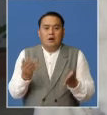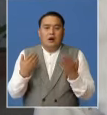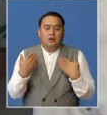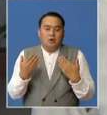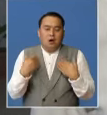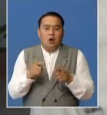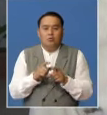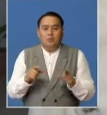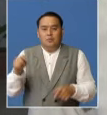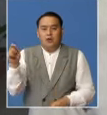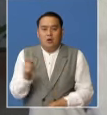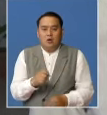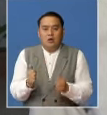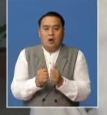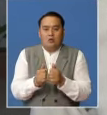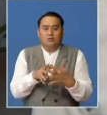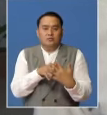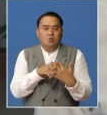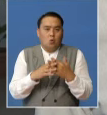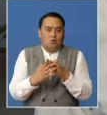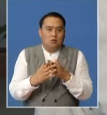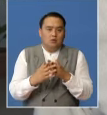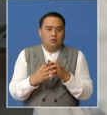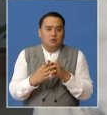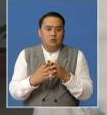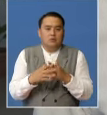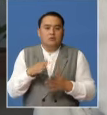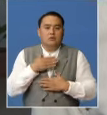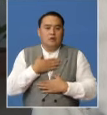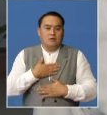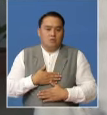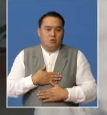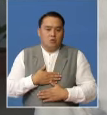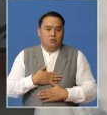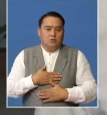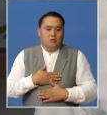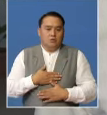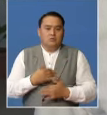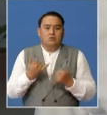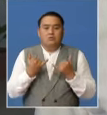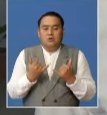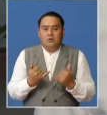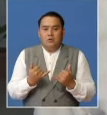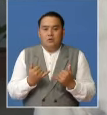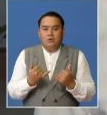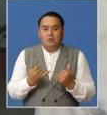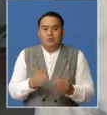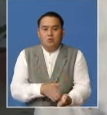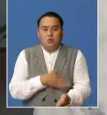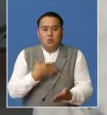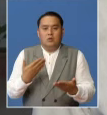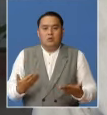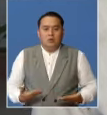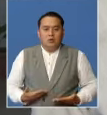отдыхающие и приехали из ближайших сел, все довольны. Так что долгих лет